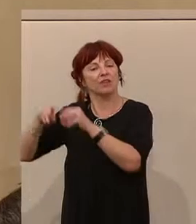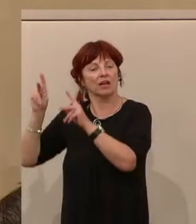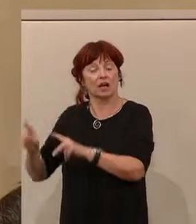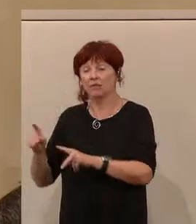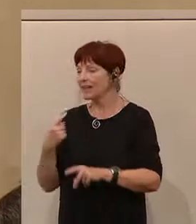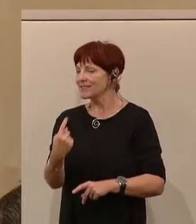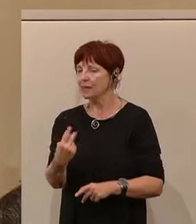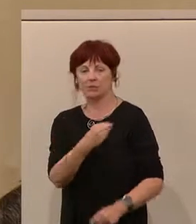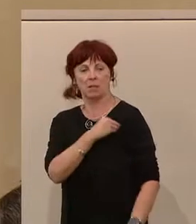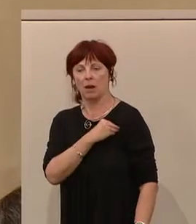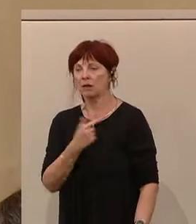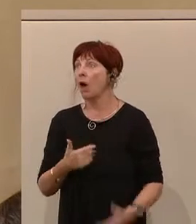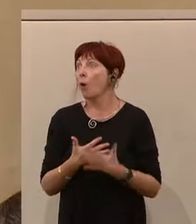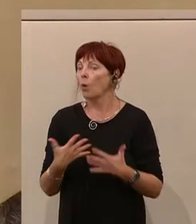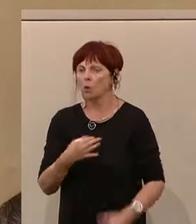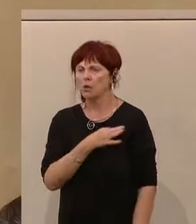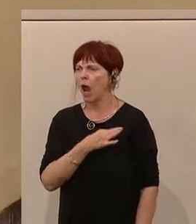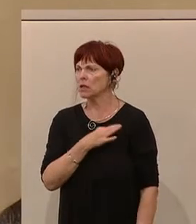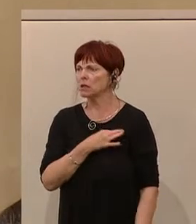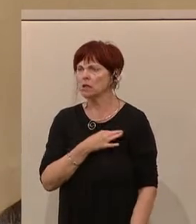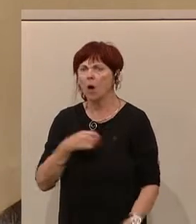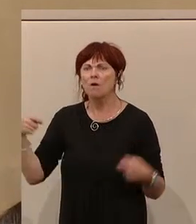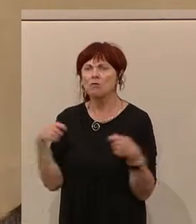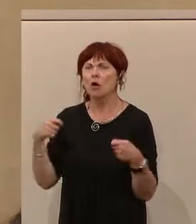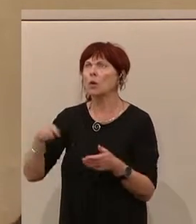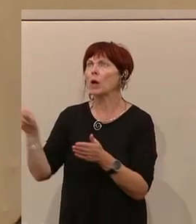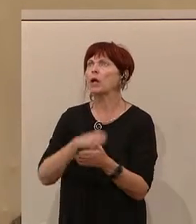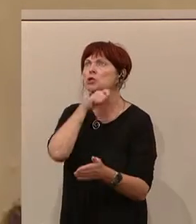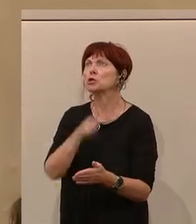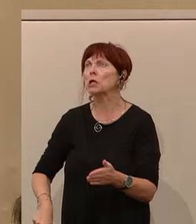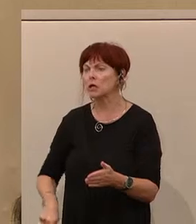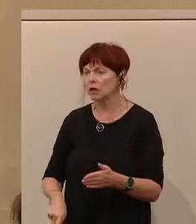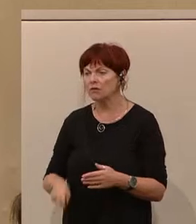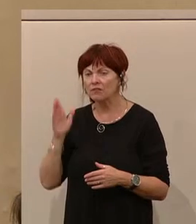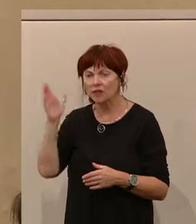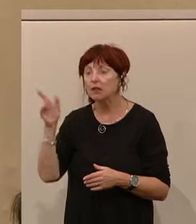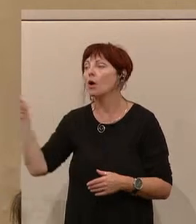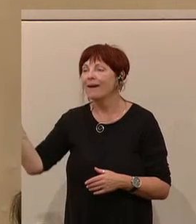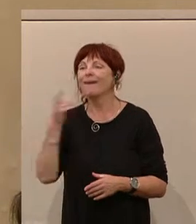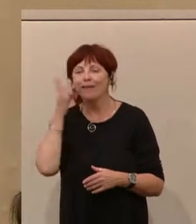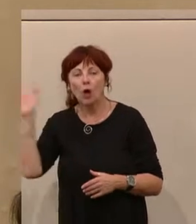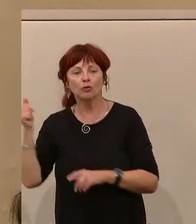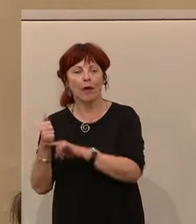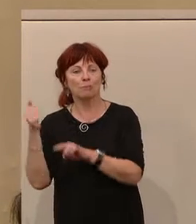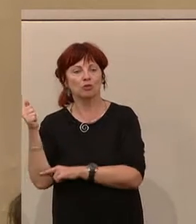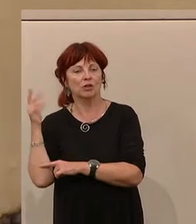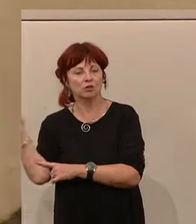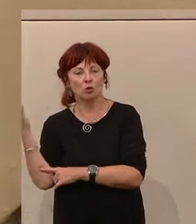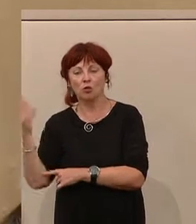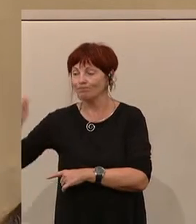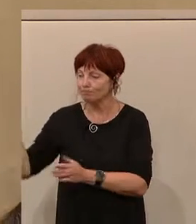große Angst haben, dass hier die Förderungen gestrichen wurden. Und genau das ist eingetroffen in ihrem Budget. Die Streichungen, die